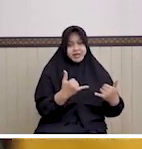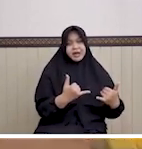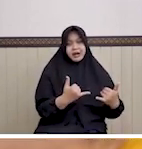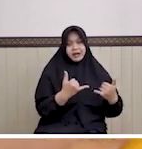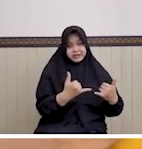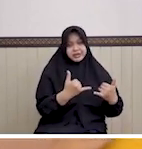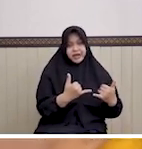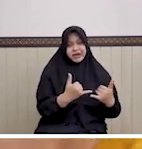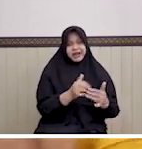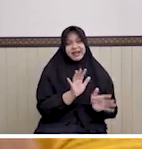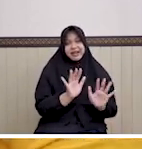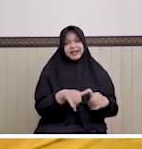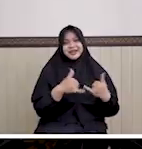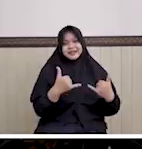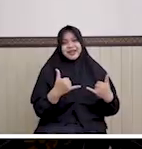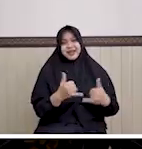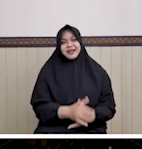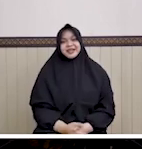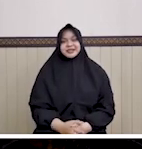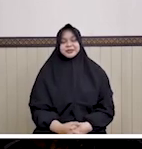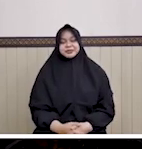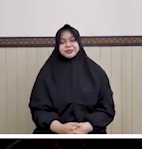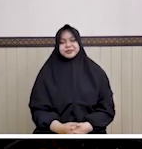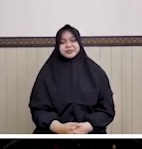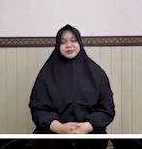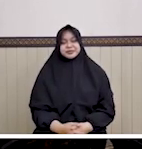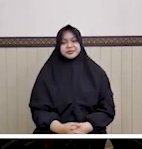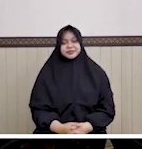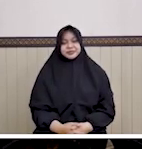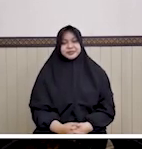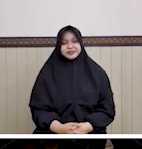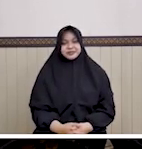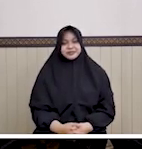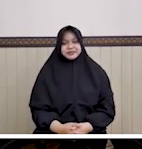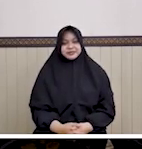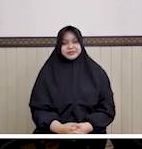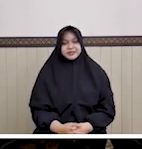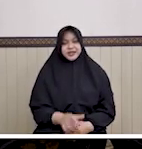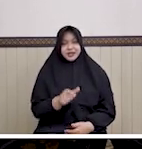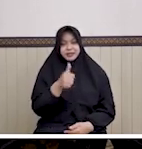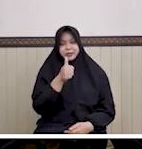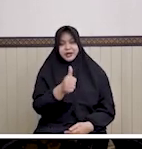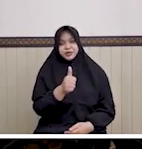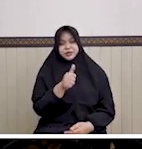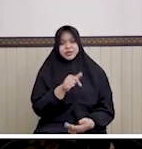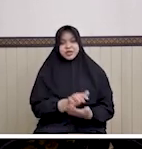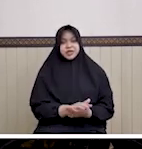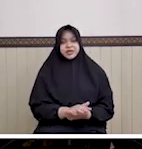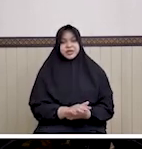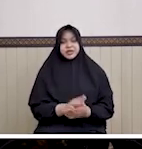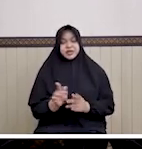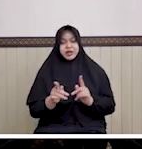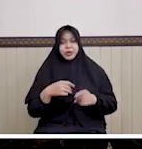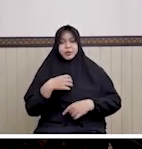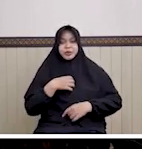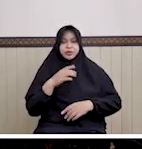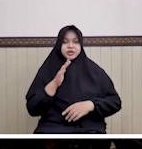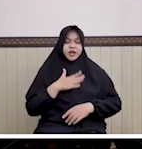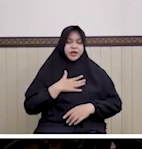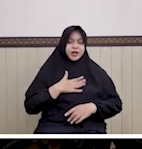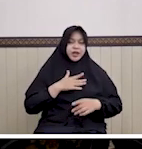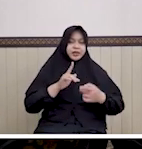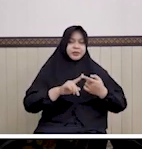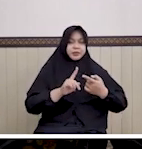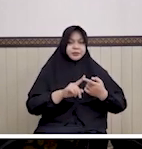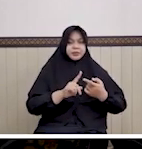lo ya Ini sudah selesai keren ini sudah ini terobosan bagus ini kalau kalau menurut saya temen-temen